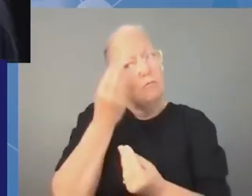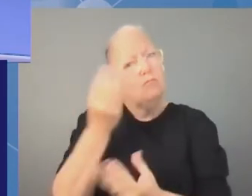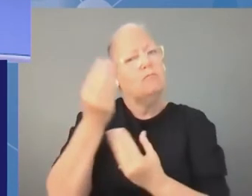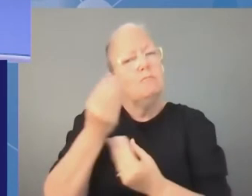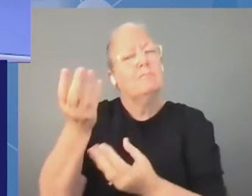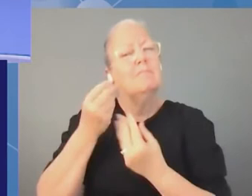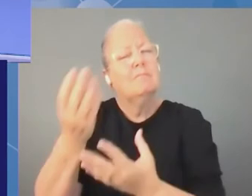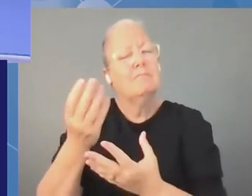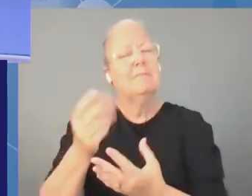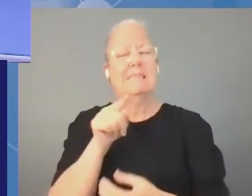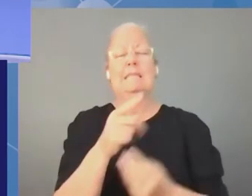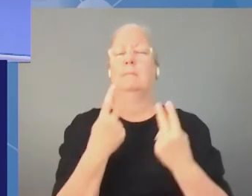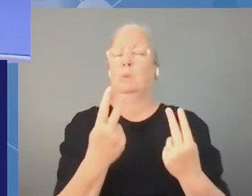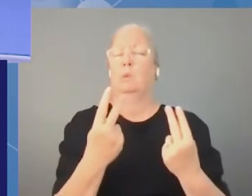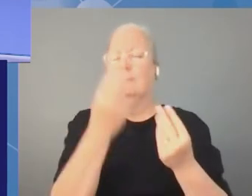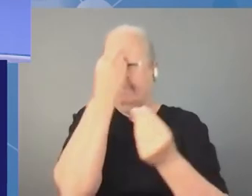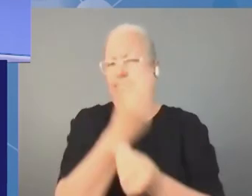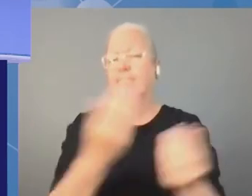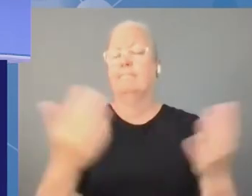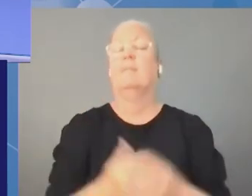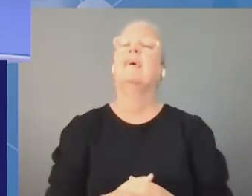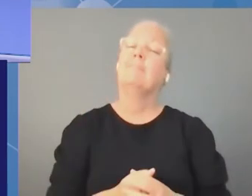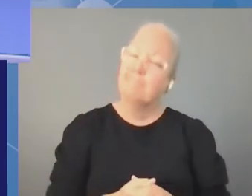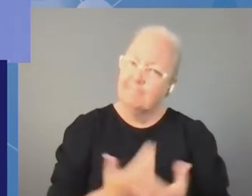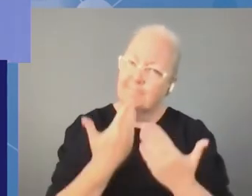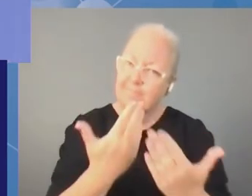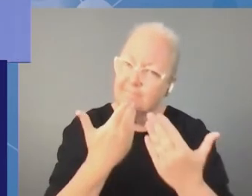会代表人员的吧。我相信